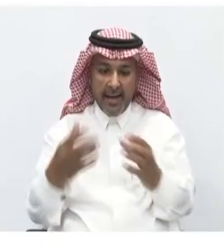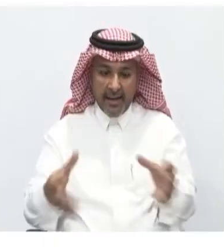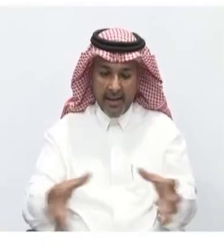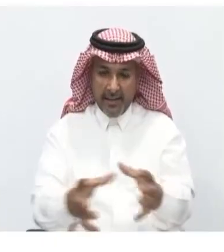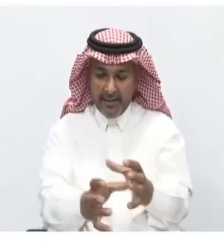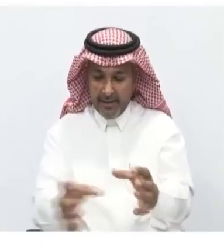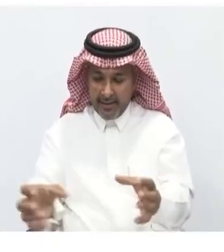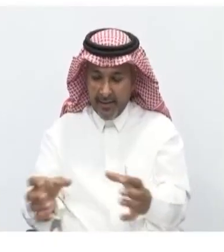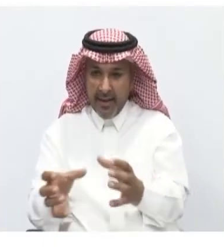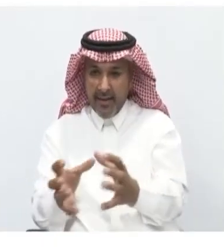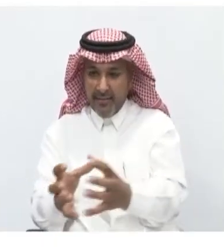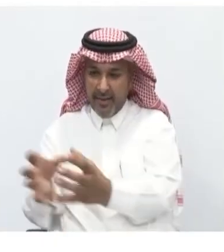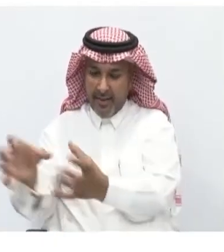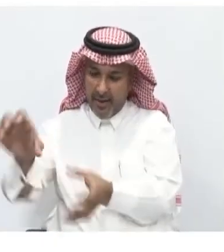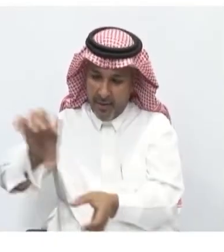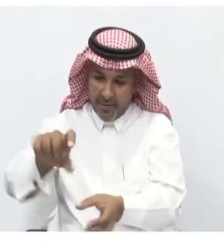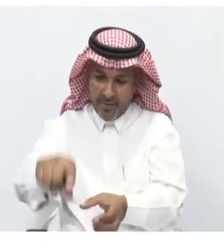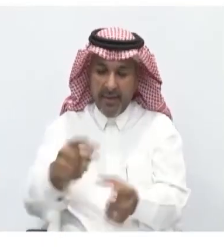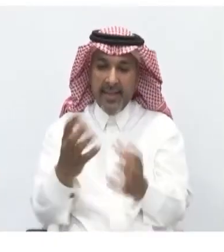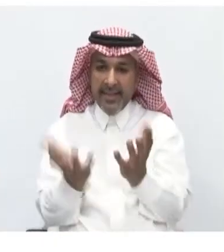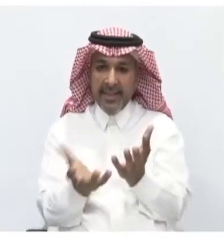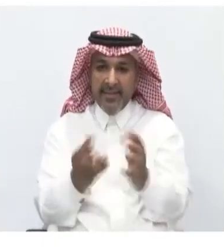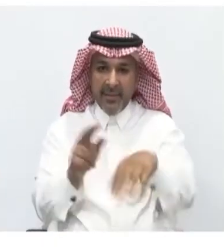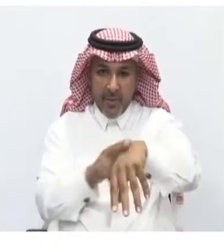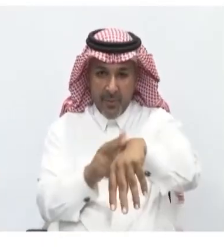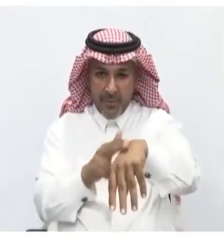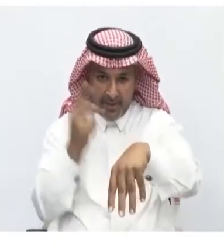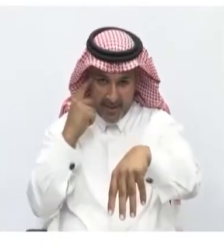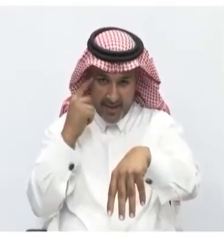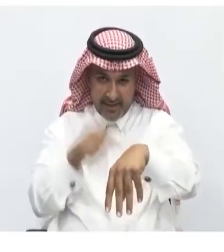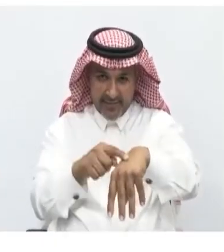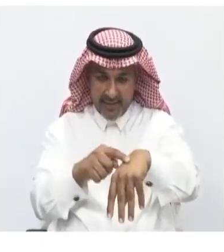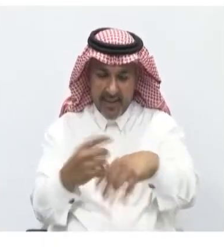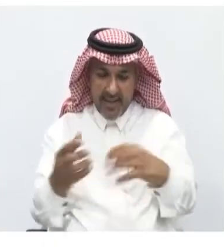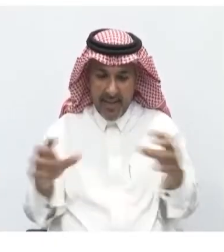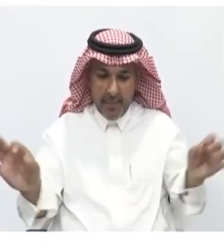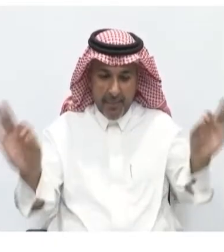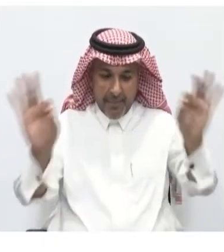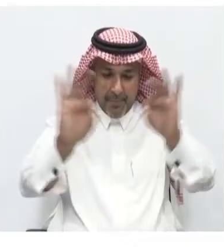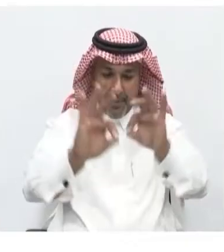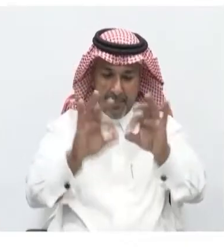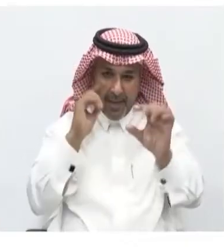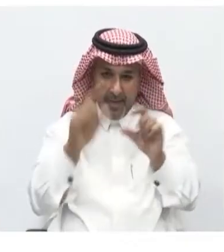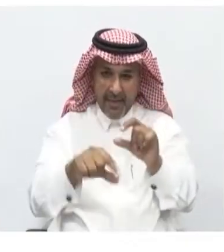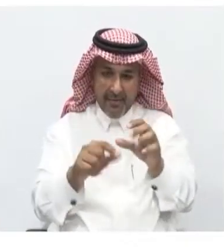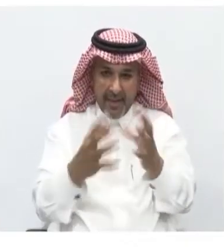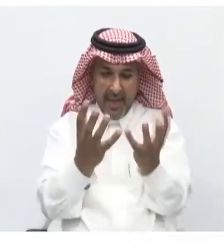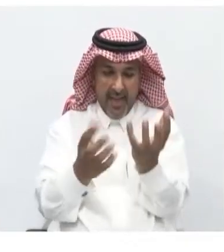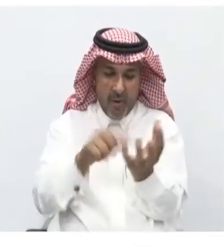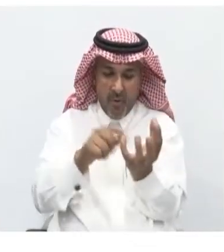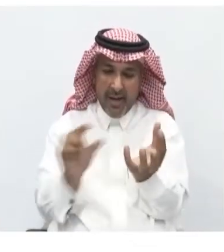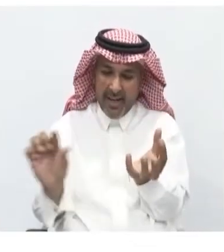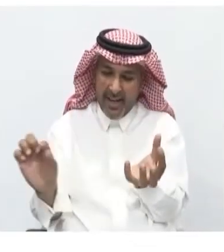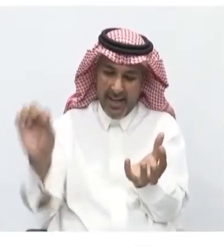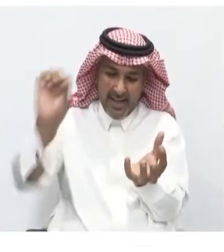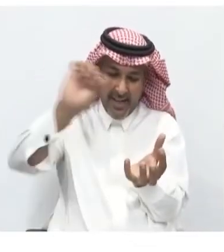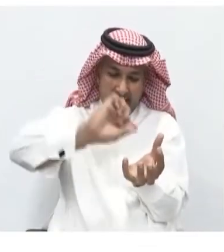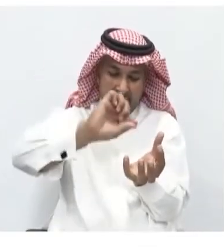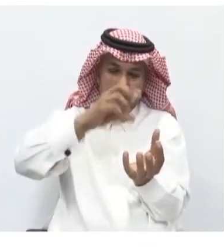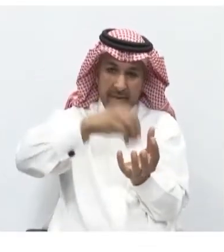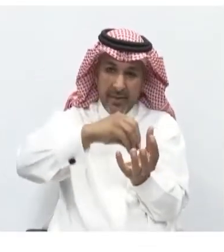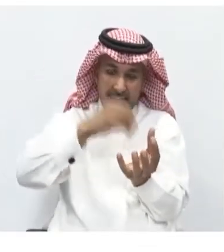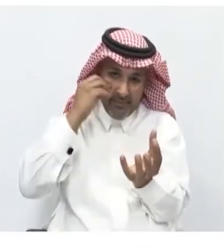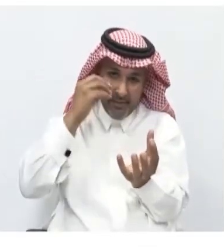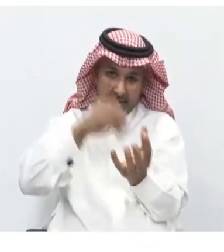اكسيد الحديد الثلاثي اذا اربع ذرات من الحديد تفاعلت مع ثلاث جزيئات من الاكسجين واعطاني